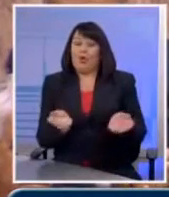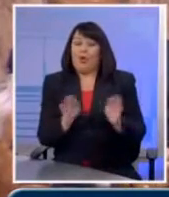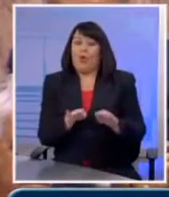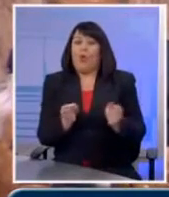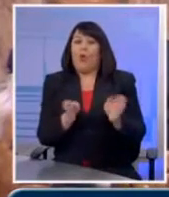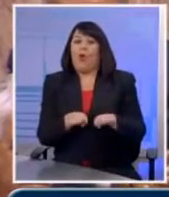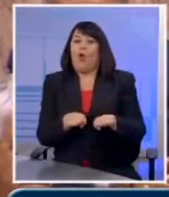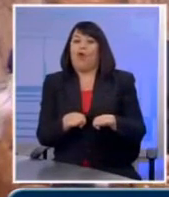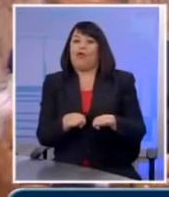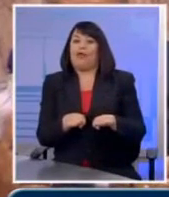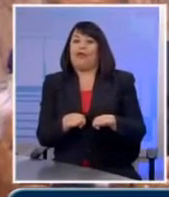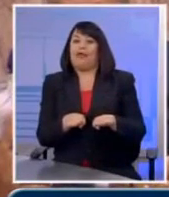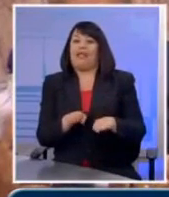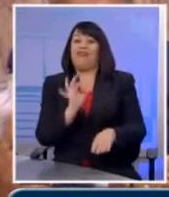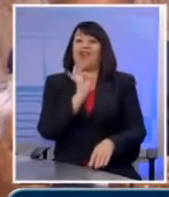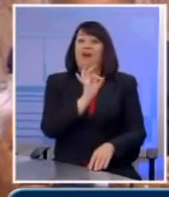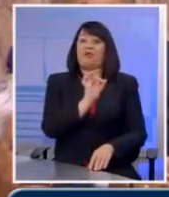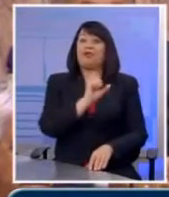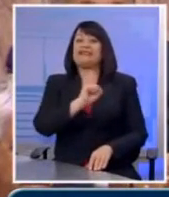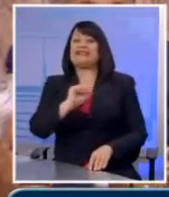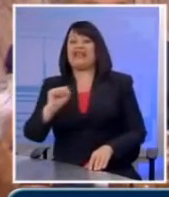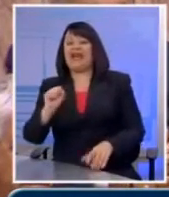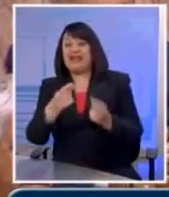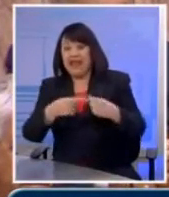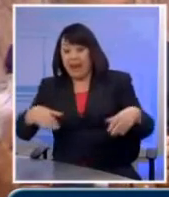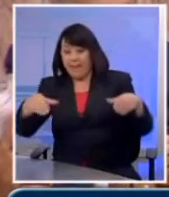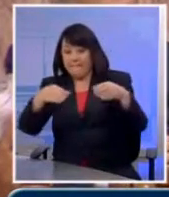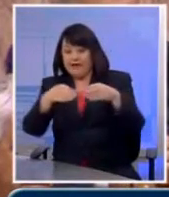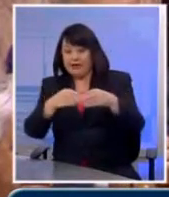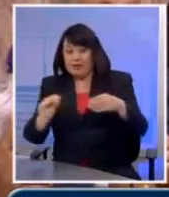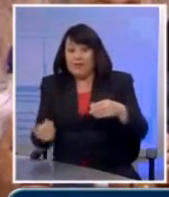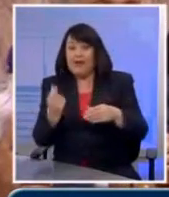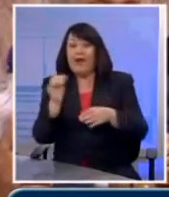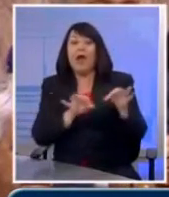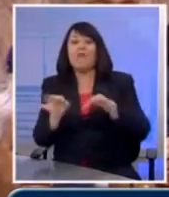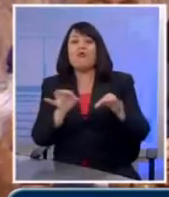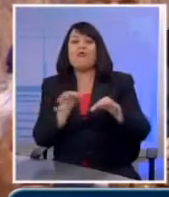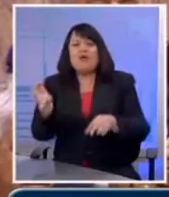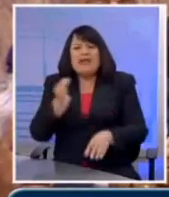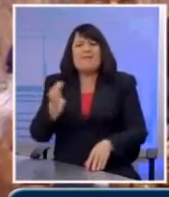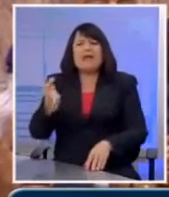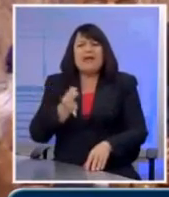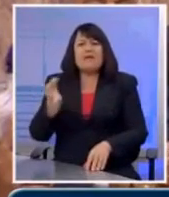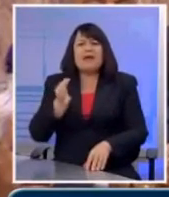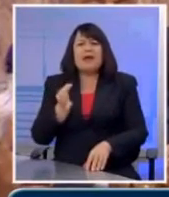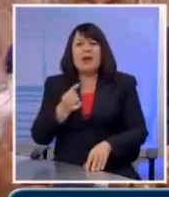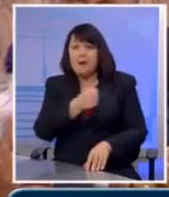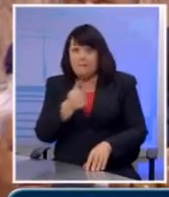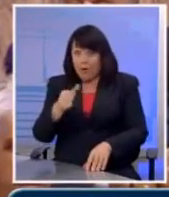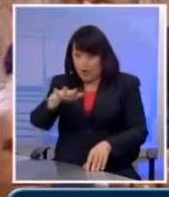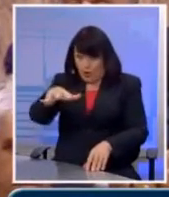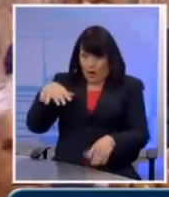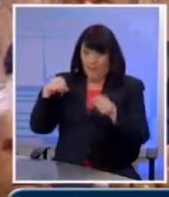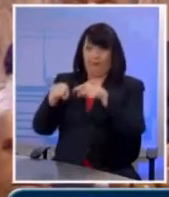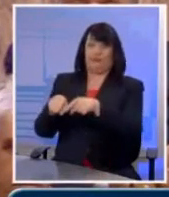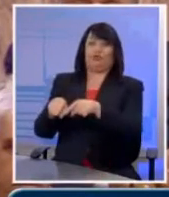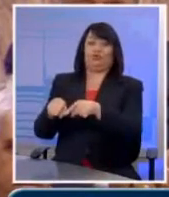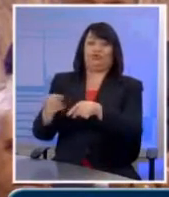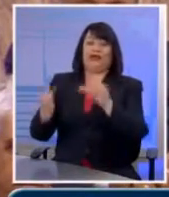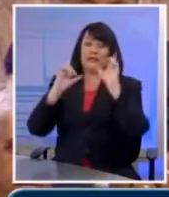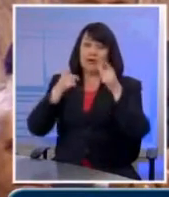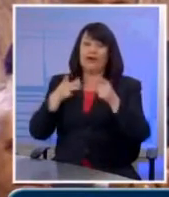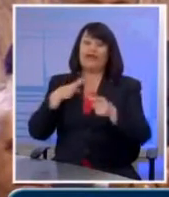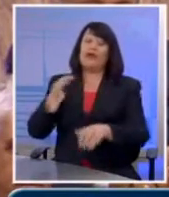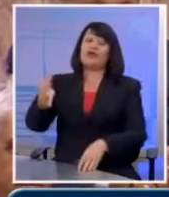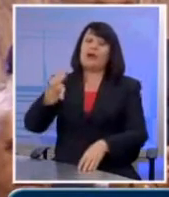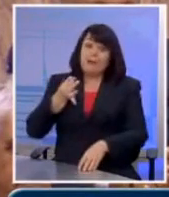η υπόθεση Φλαμπουράρη Σταθάκη από την Επιτροπή Πόθεν Έσχεση, την έχω ακούσει μόνο από αυτή την πτέρυγα. Θέλω να μας